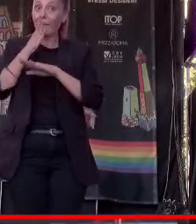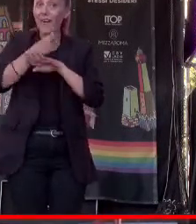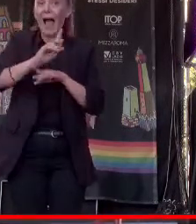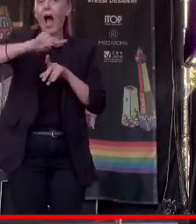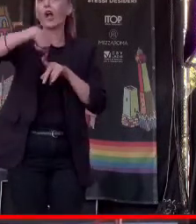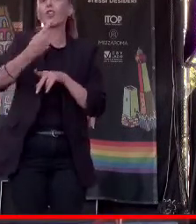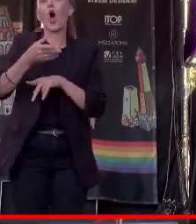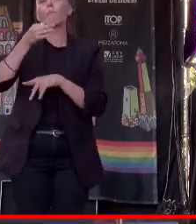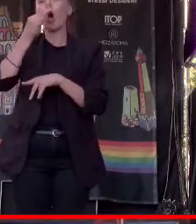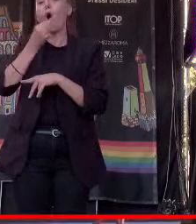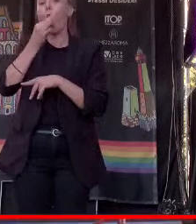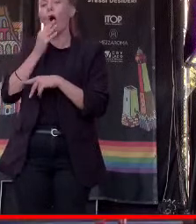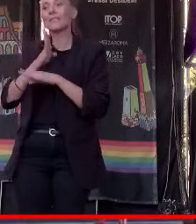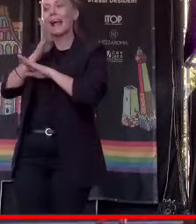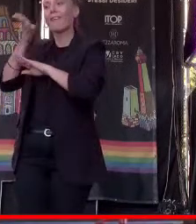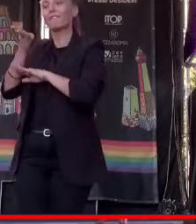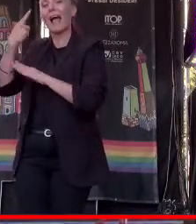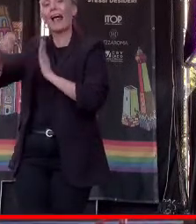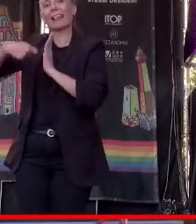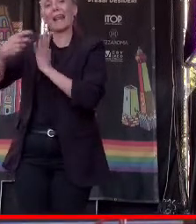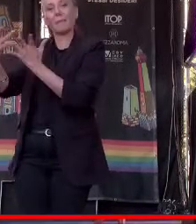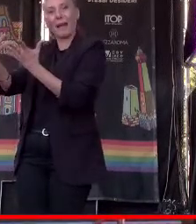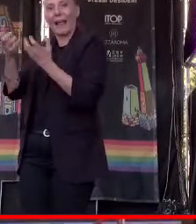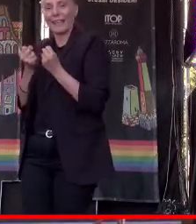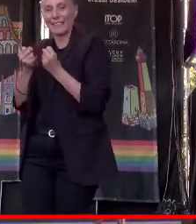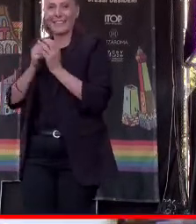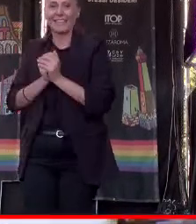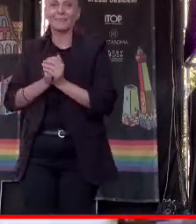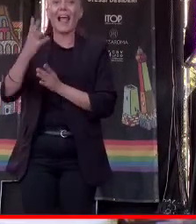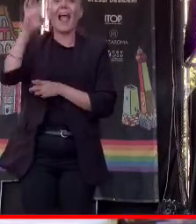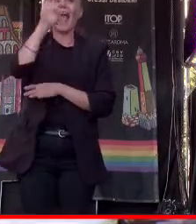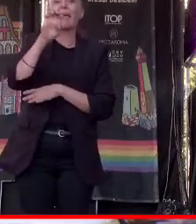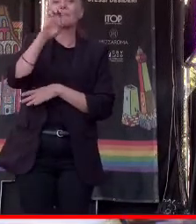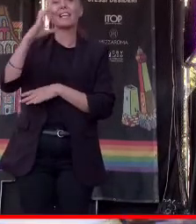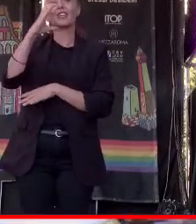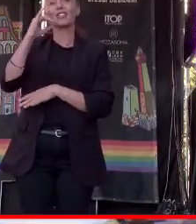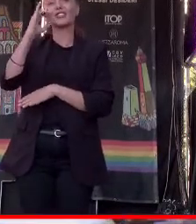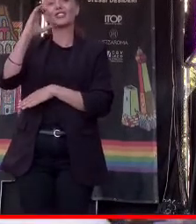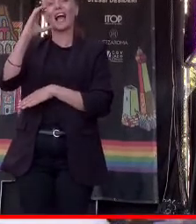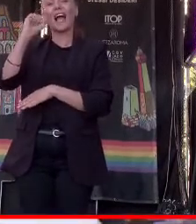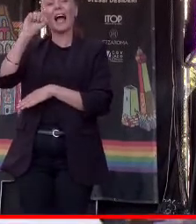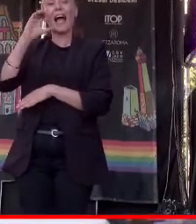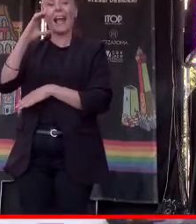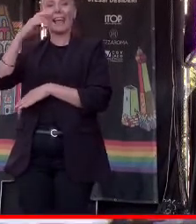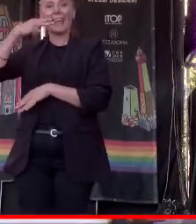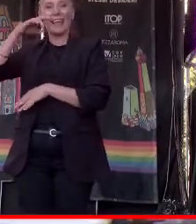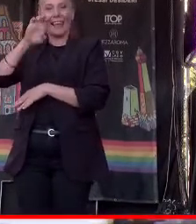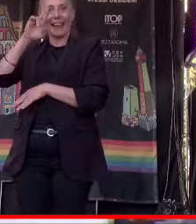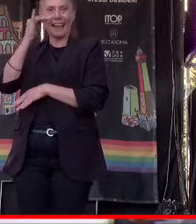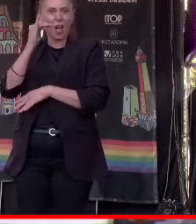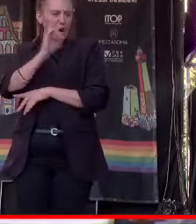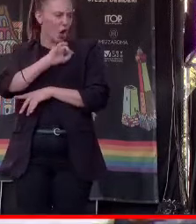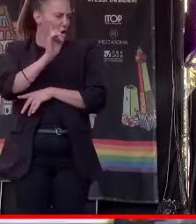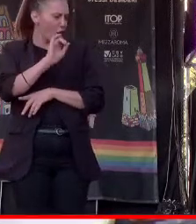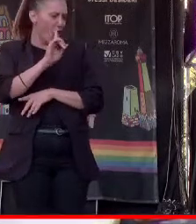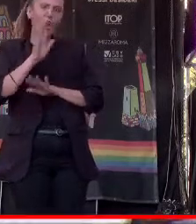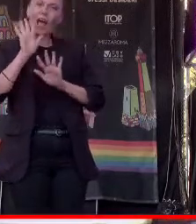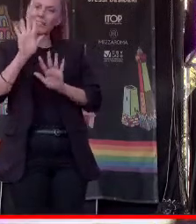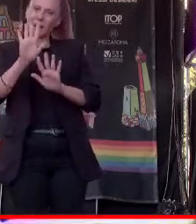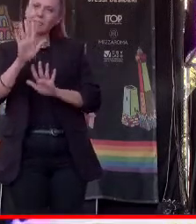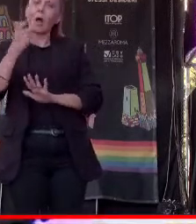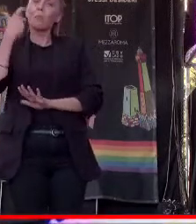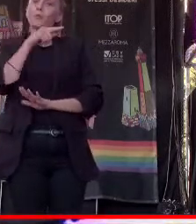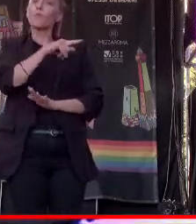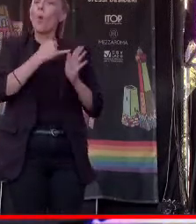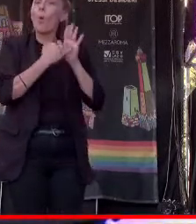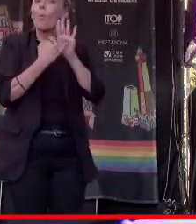a ritirare la delibera. Amedeo Ciaccheri, sei venuto qui? No, aspetta, grazie. Aspetta, abbiamo detto che lui paga pegno, è arrivato per